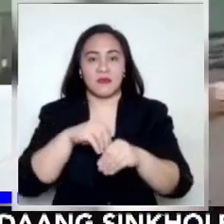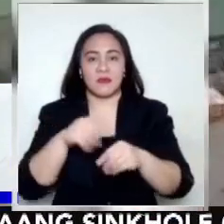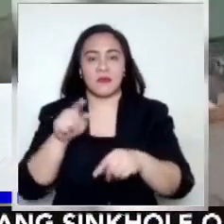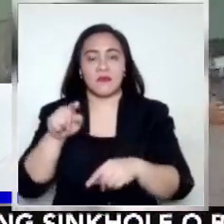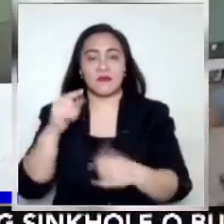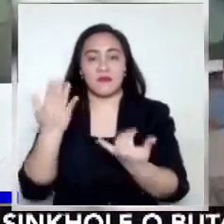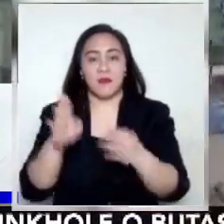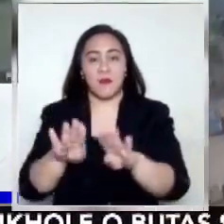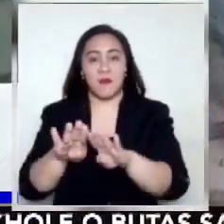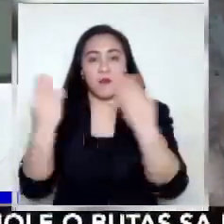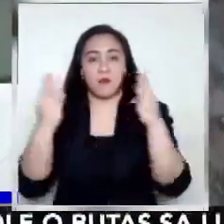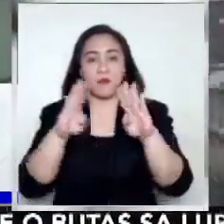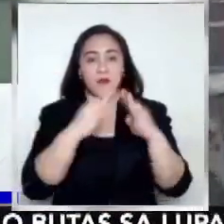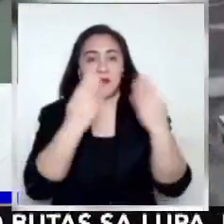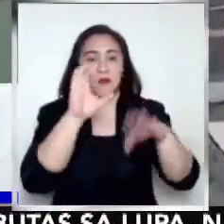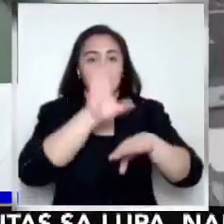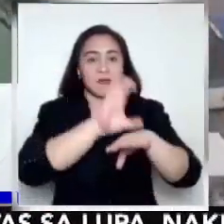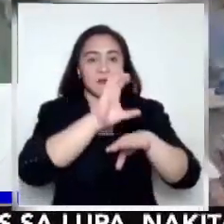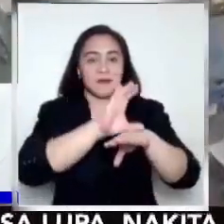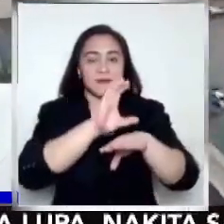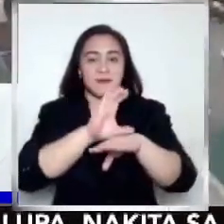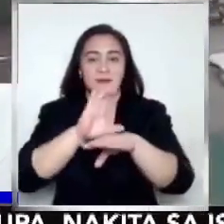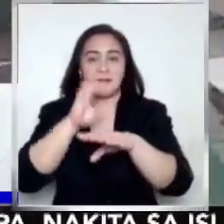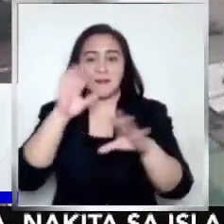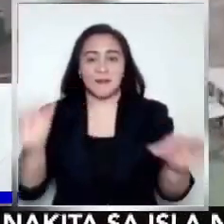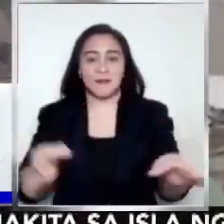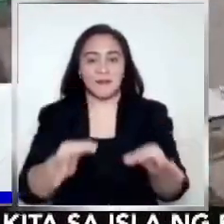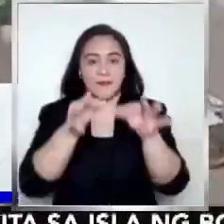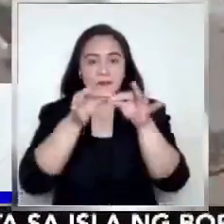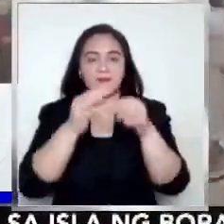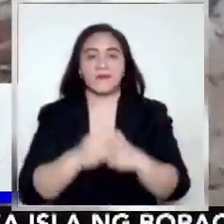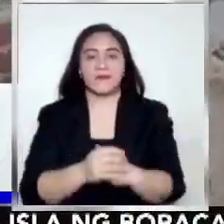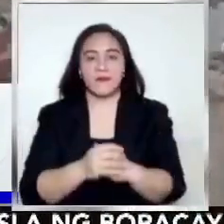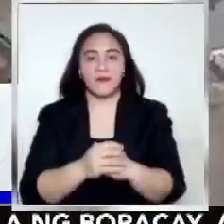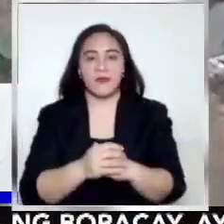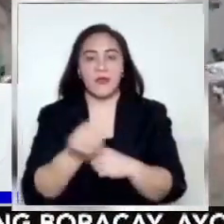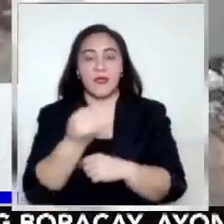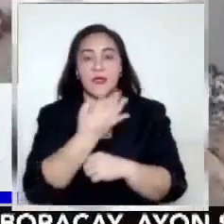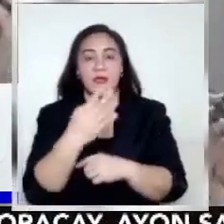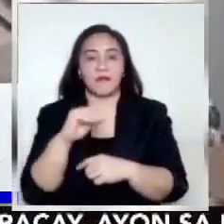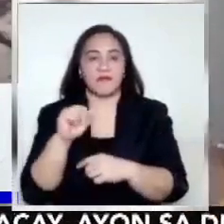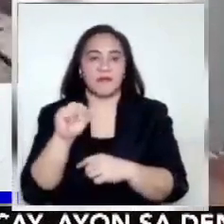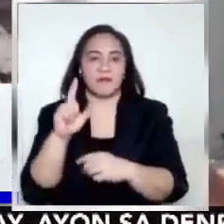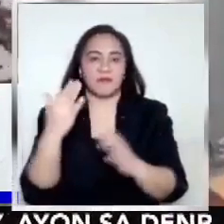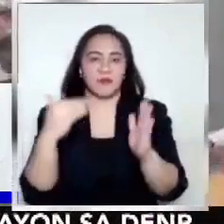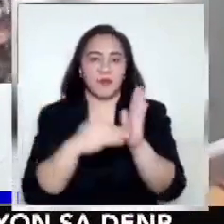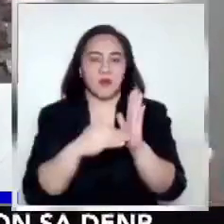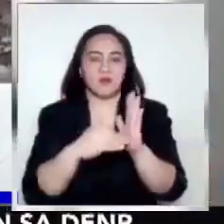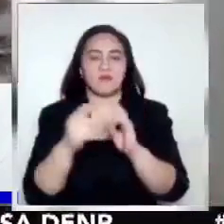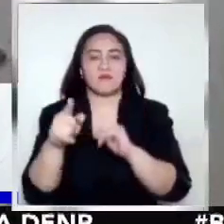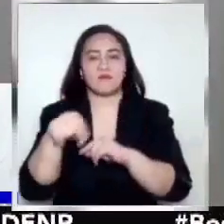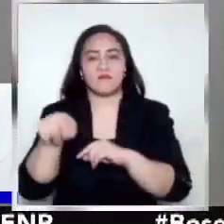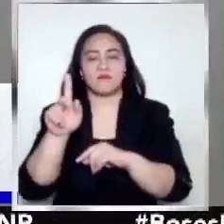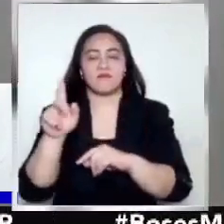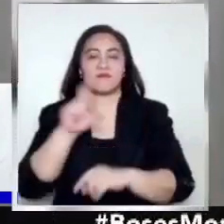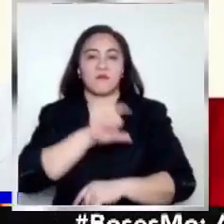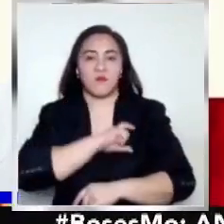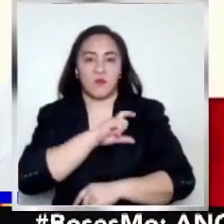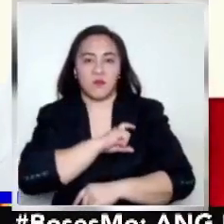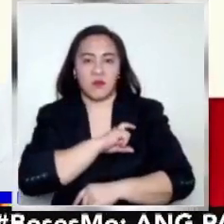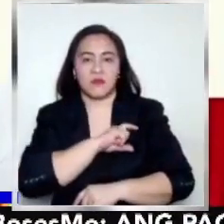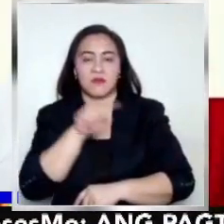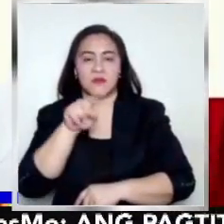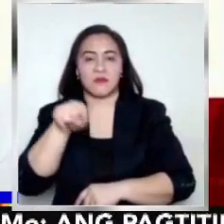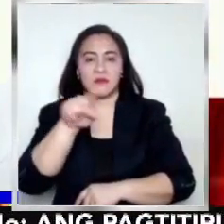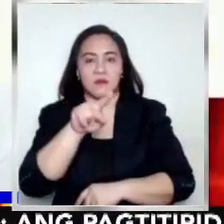gabi. Aabot sa 14,000 pulis ang ide-deploy nila sa buong Metro Manila, partikular sa mga simbahan at places of convergence.